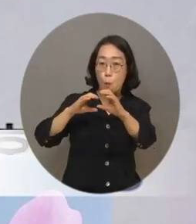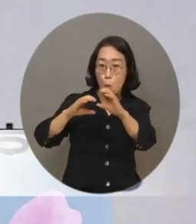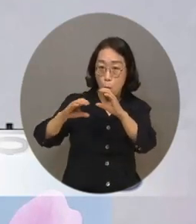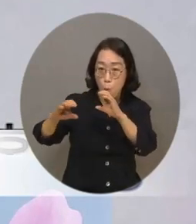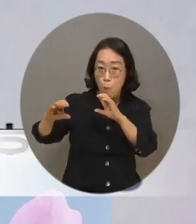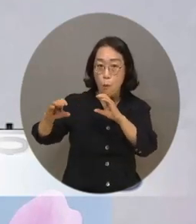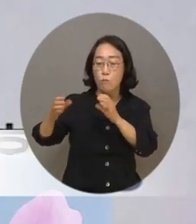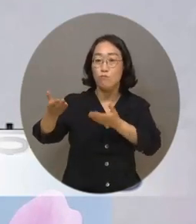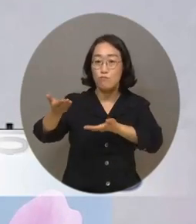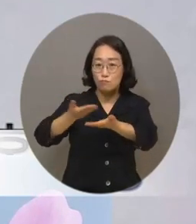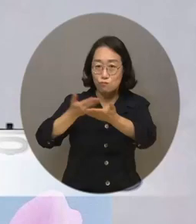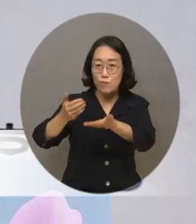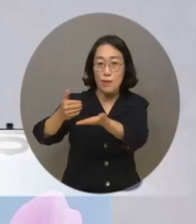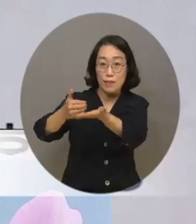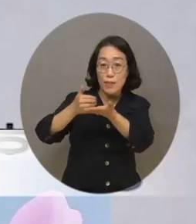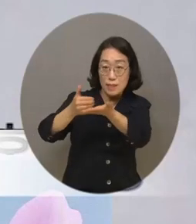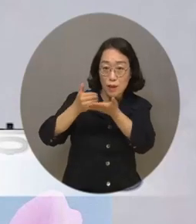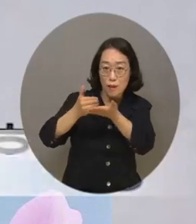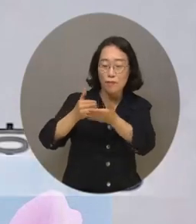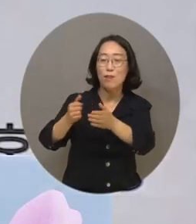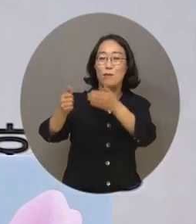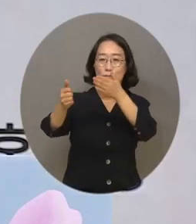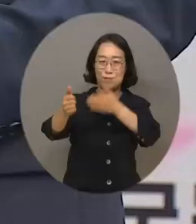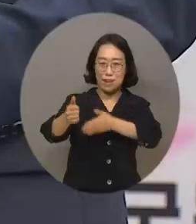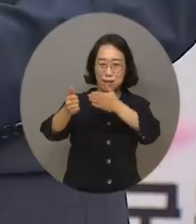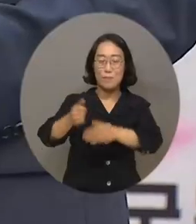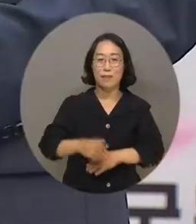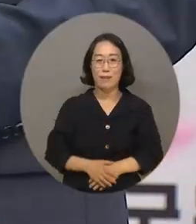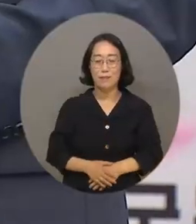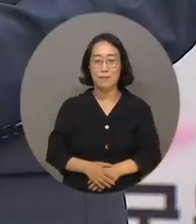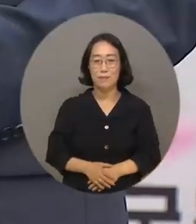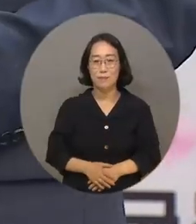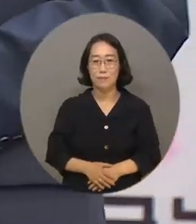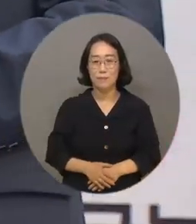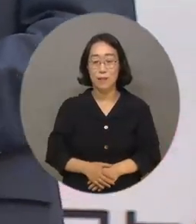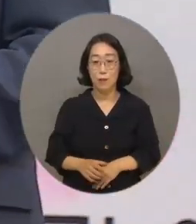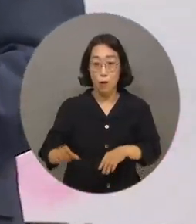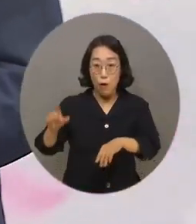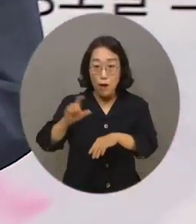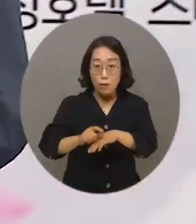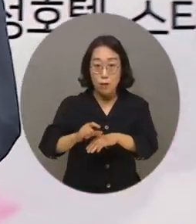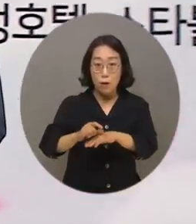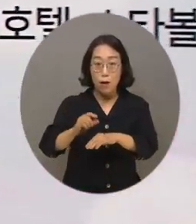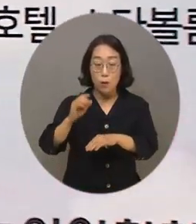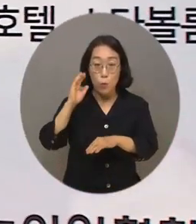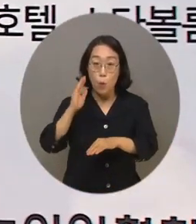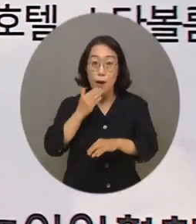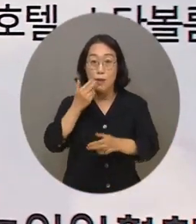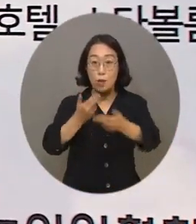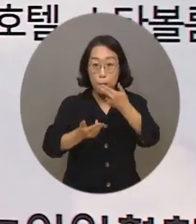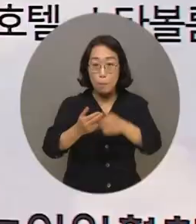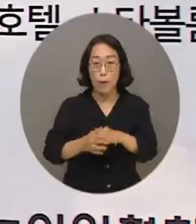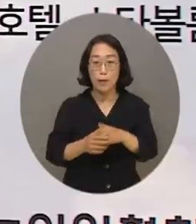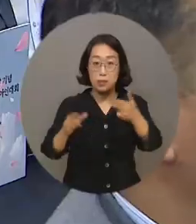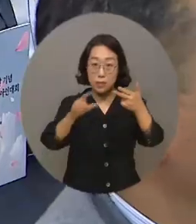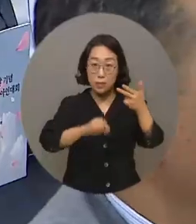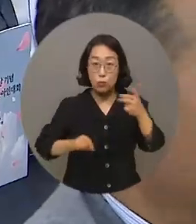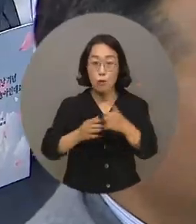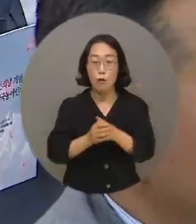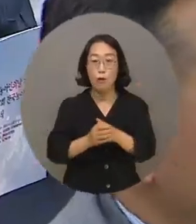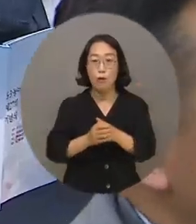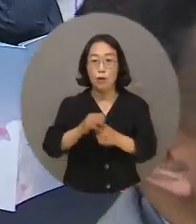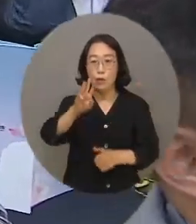소통하고 진심 어린 의견을 부탁드립니다 한편 한국 농아인협회는 오는 7월 제주도에서